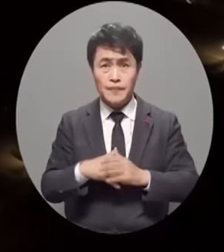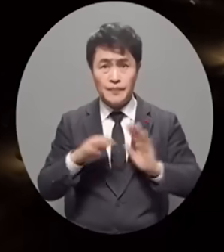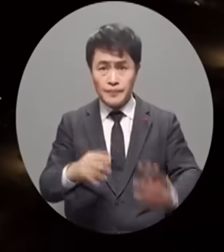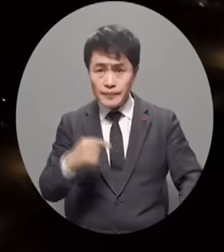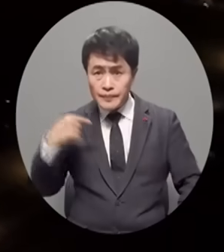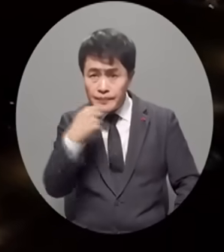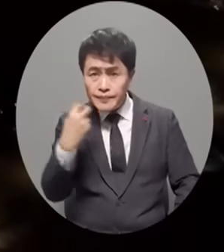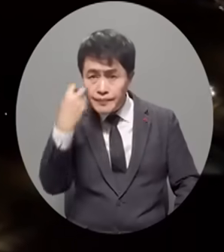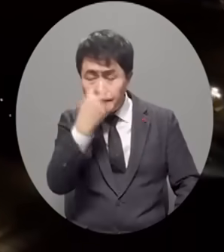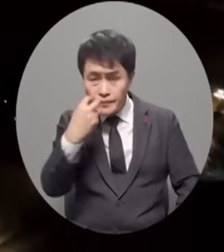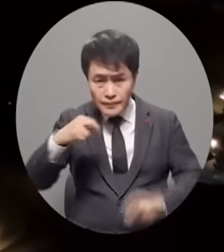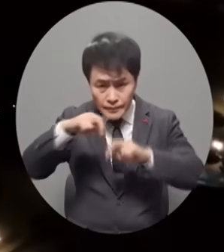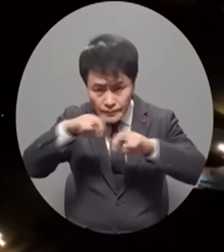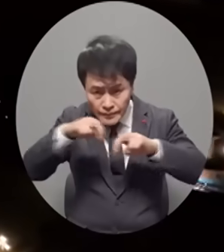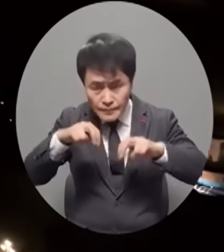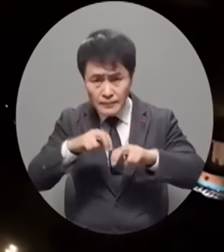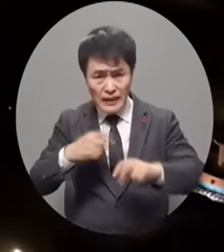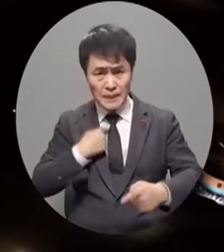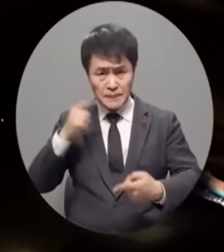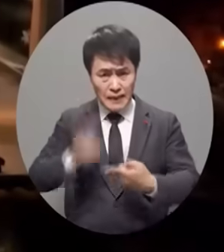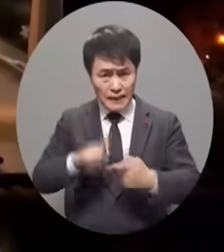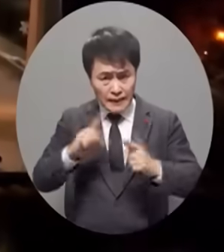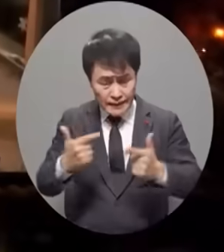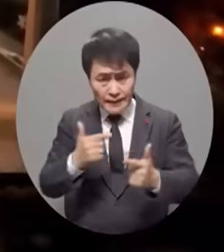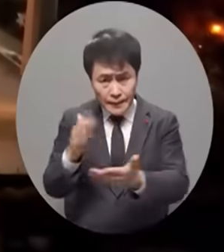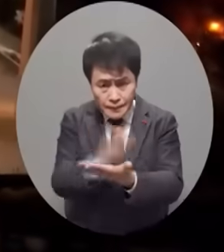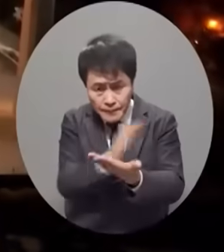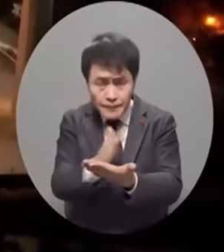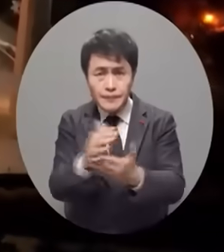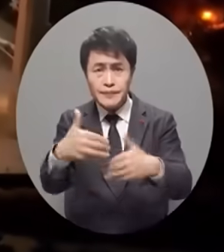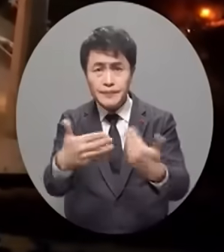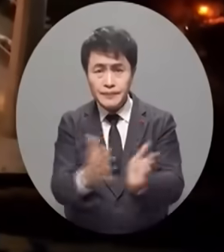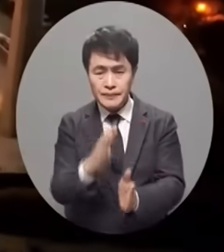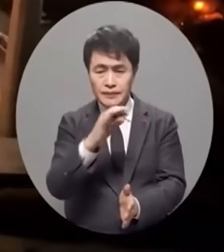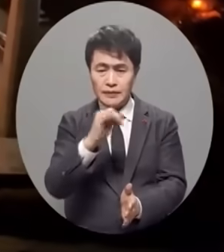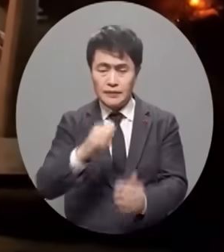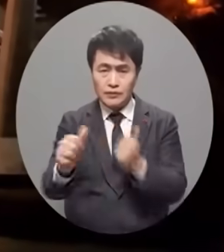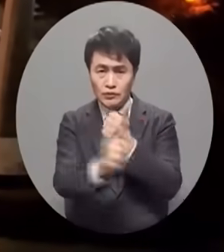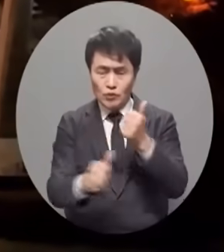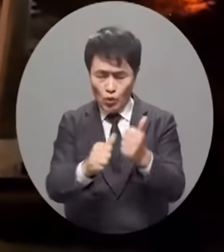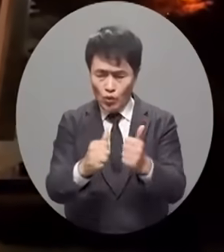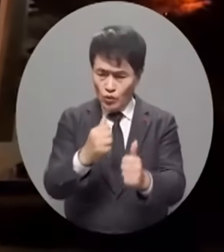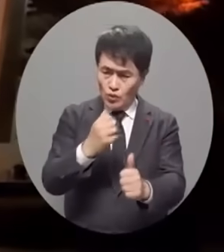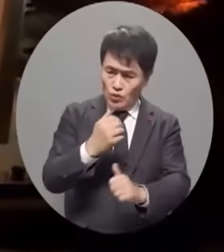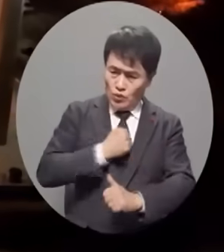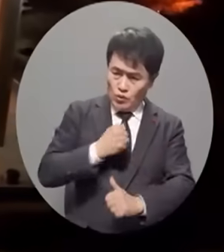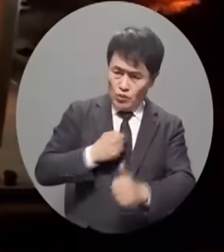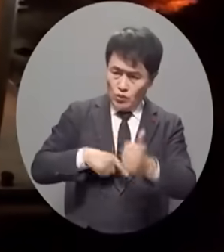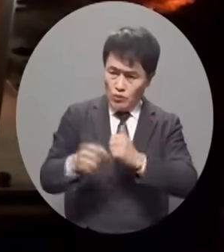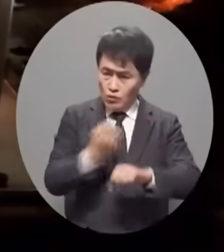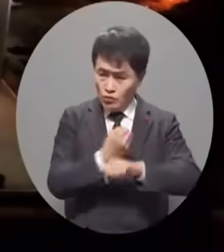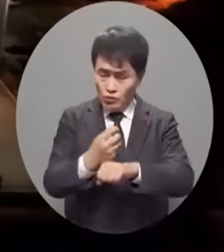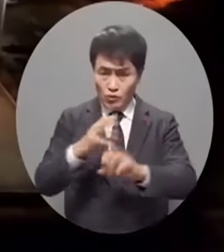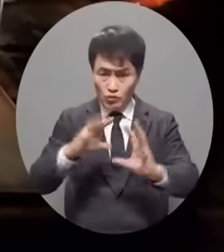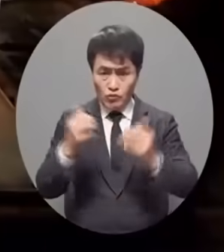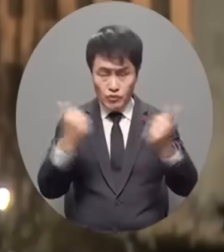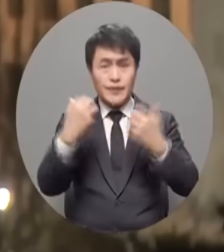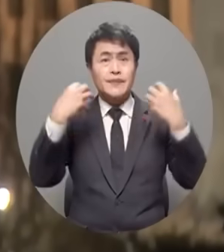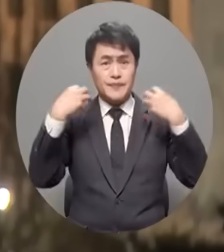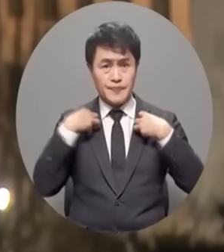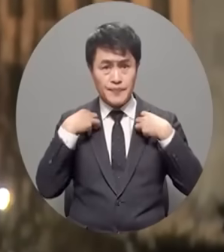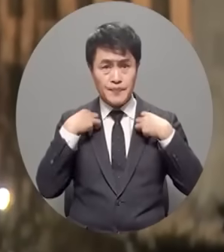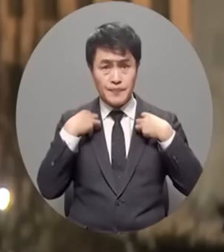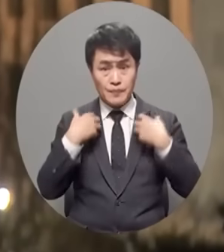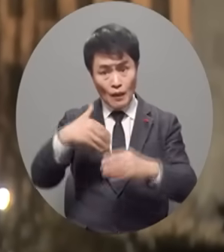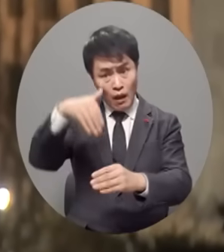검증을 통해서 부적격자 여부를 가려내고 이를 통해 인사권자에 대한 경고를 보내는 것이 국회의 책임입니다.